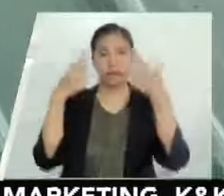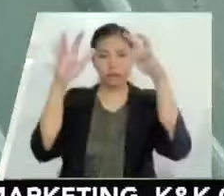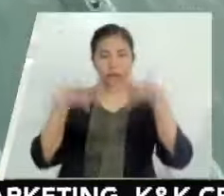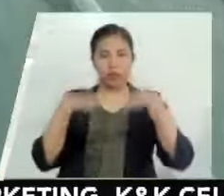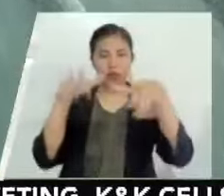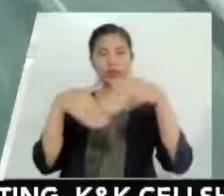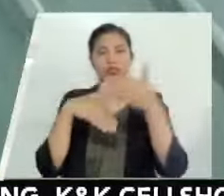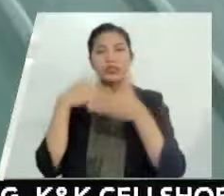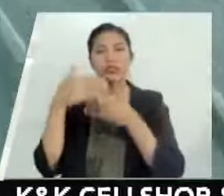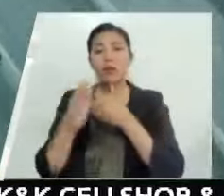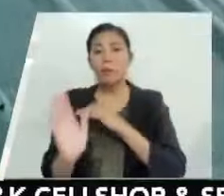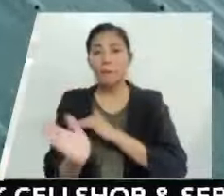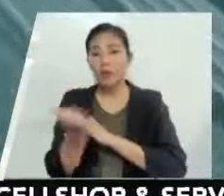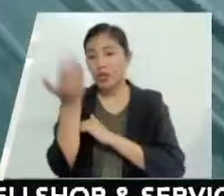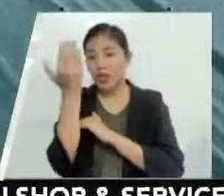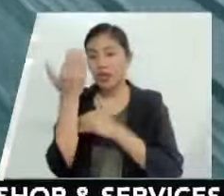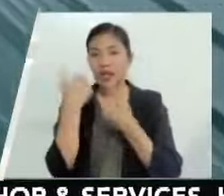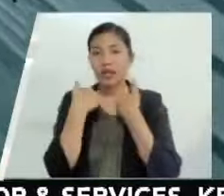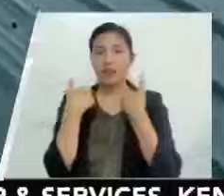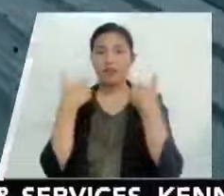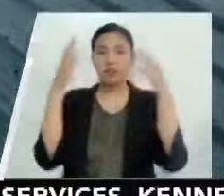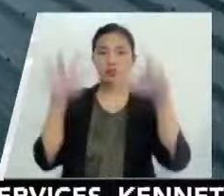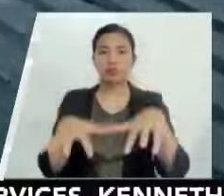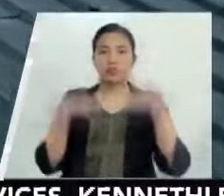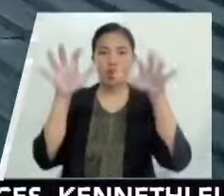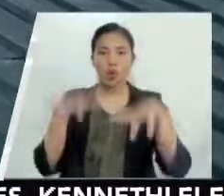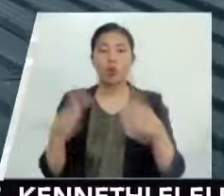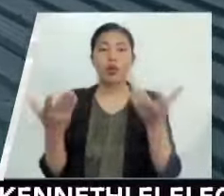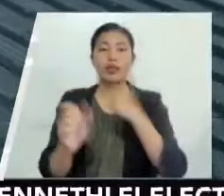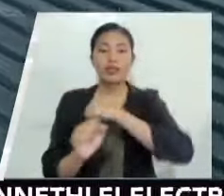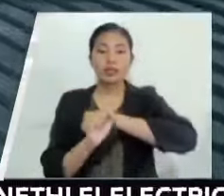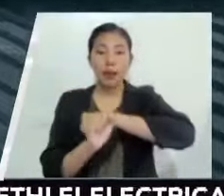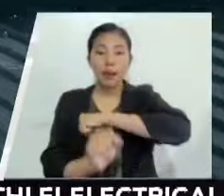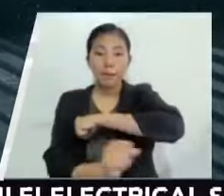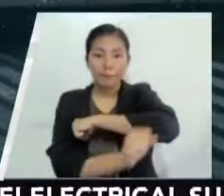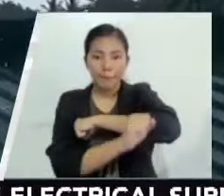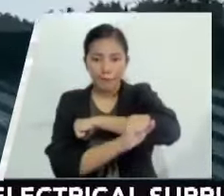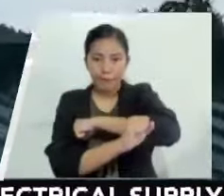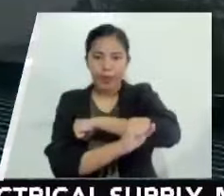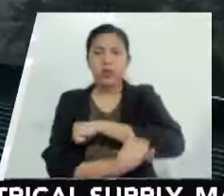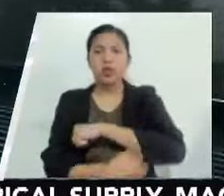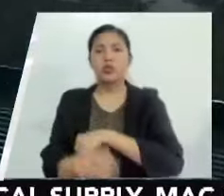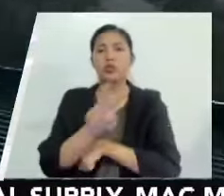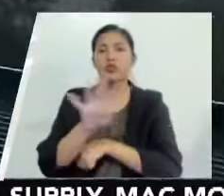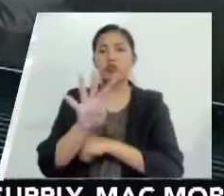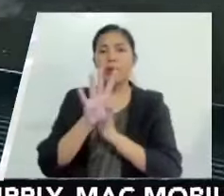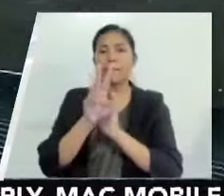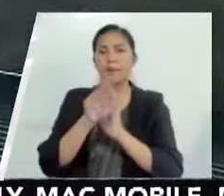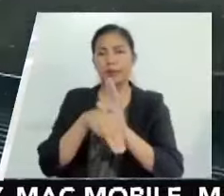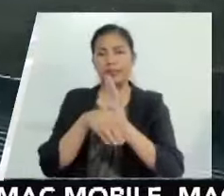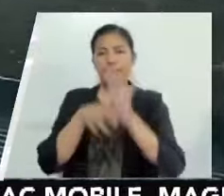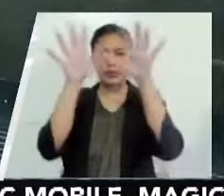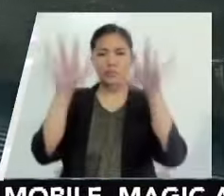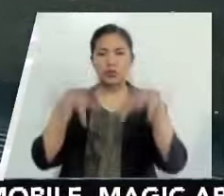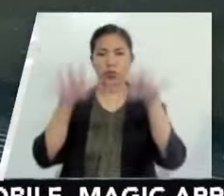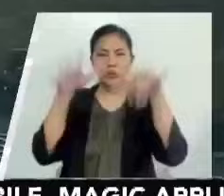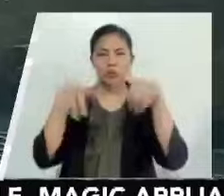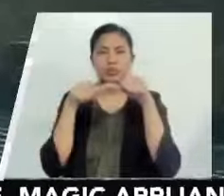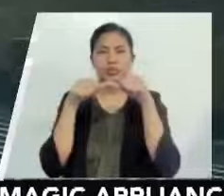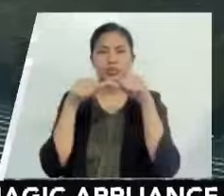ang ilang bahagi ng Calbayog City sa Samar. Tumagal ng 20 minuto ang ulan at nagpatuloy ang makulimlim na